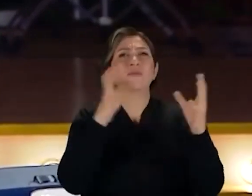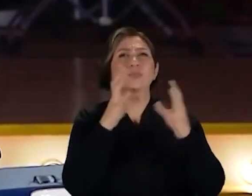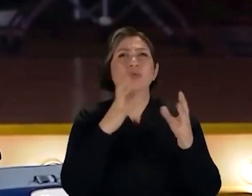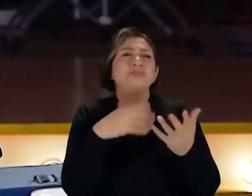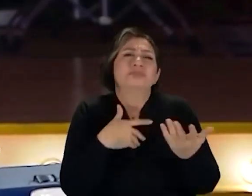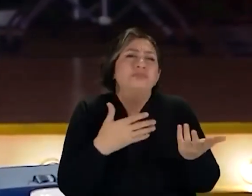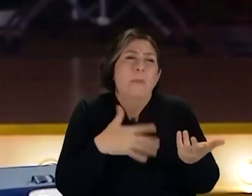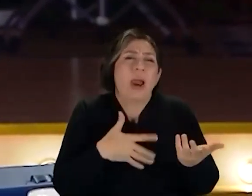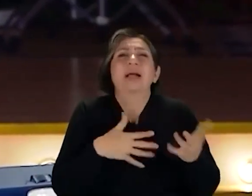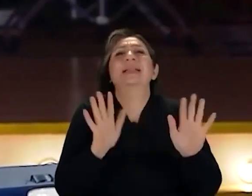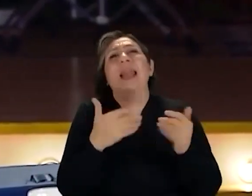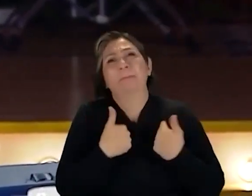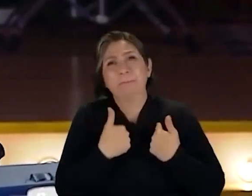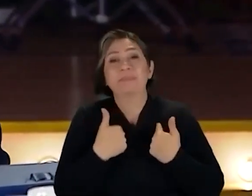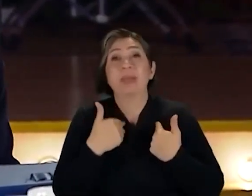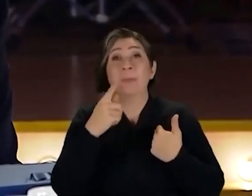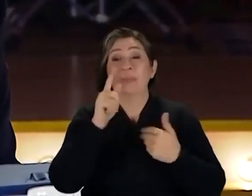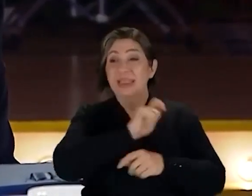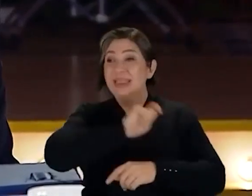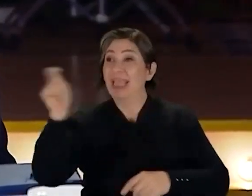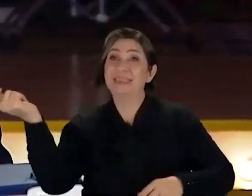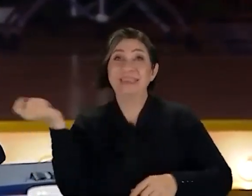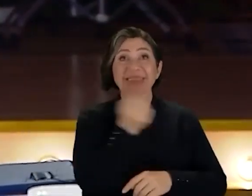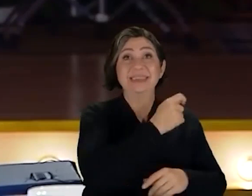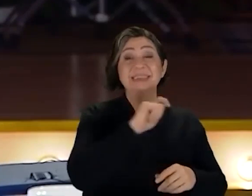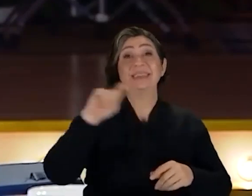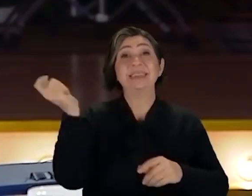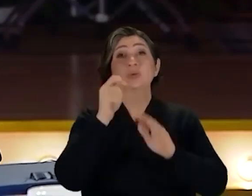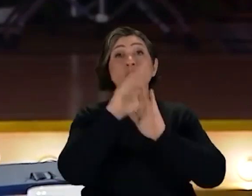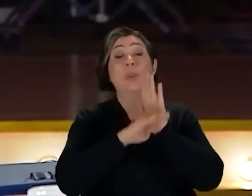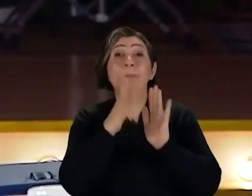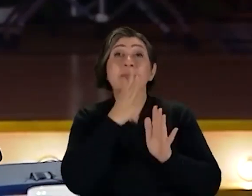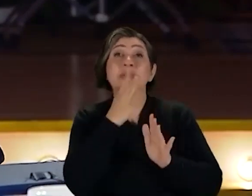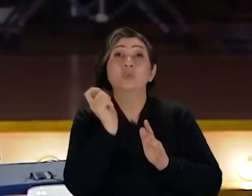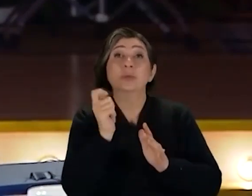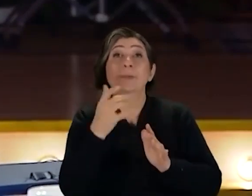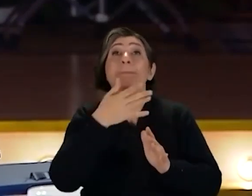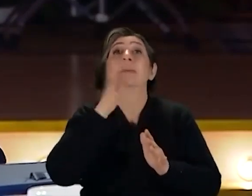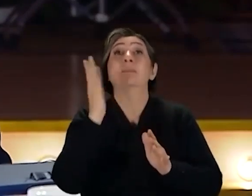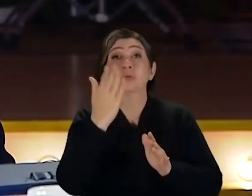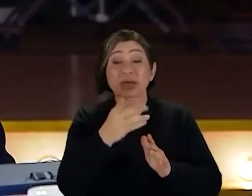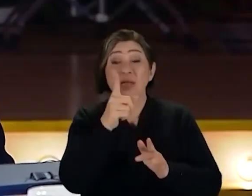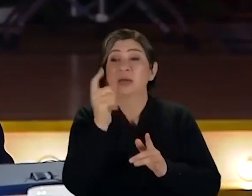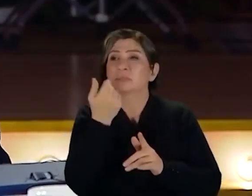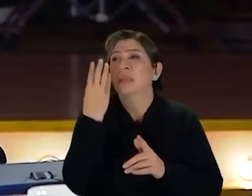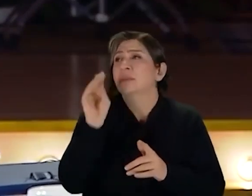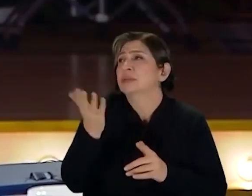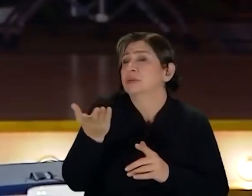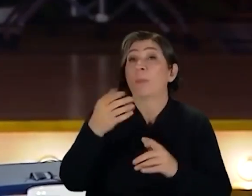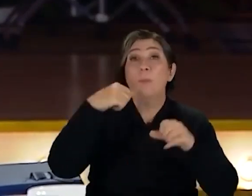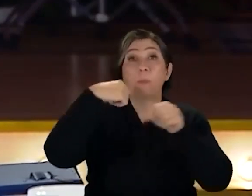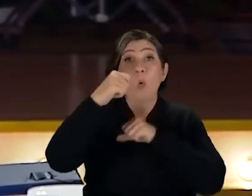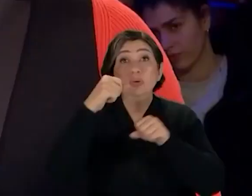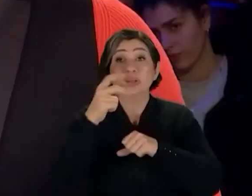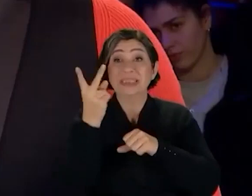futbolda hiç ilgilenmiyorum futbolda çünkü ama bir tenis maçını izlemek için tenis kurallarını bilmek zorundasın çünkü Eğer Bilmiyorsan sana hiçbir şey ifade etmez ama